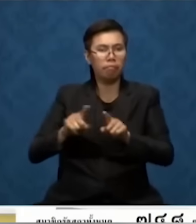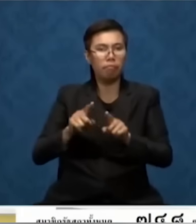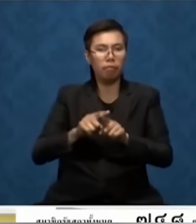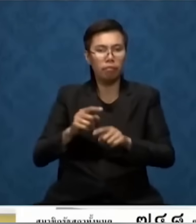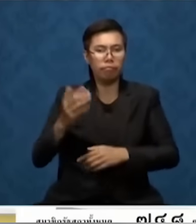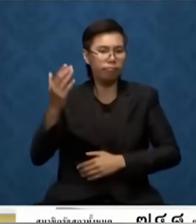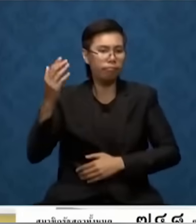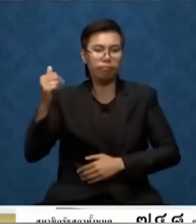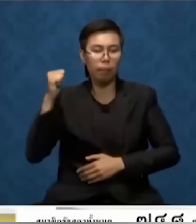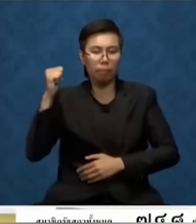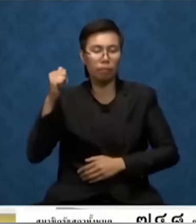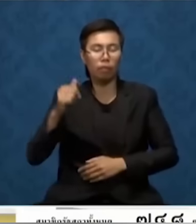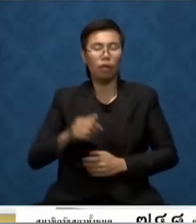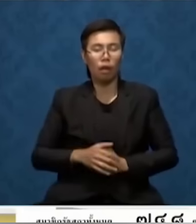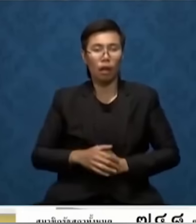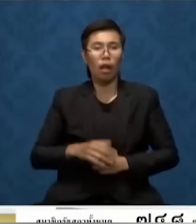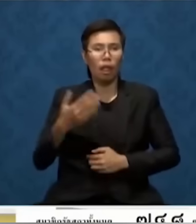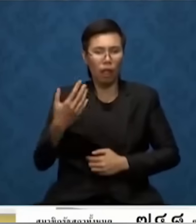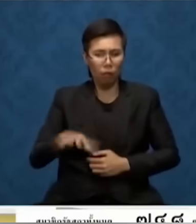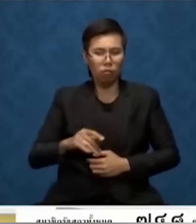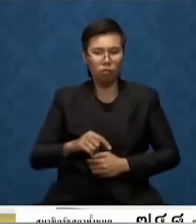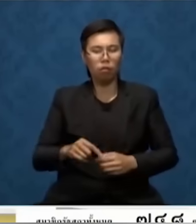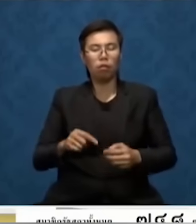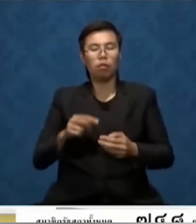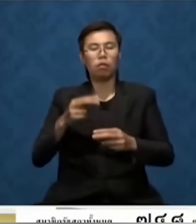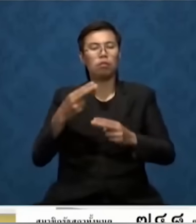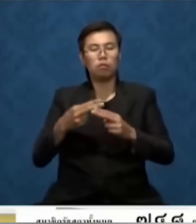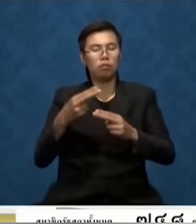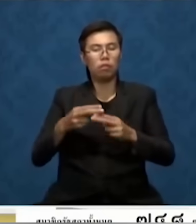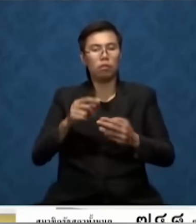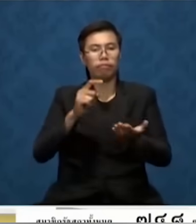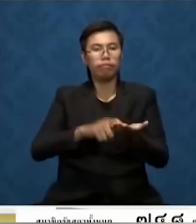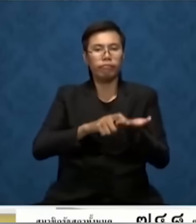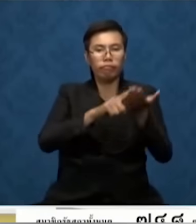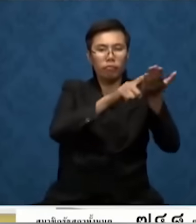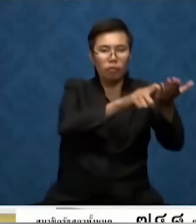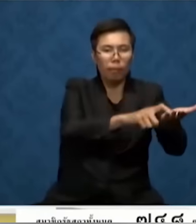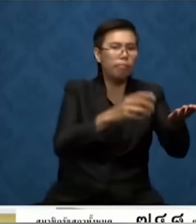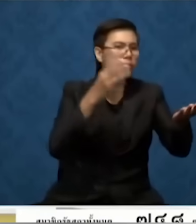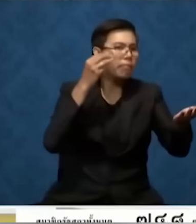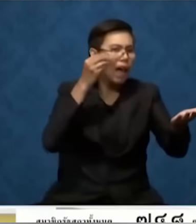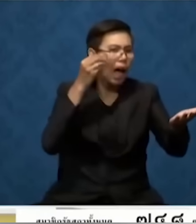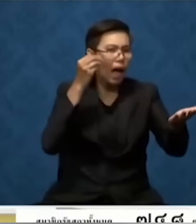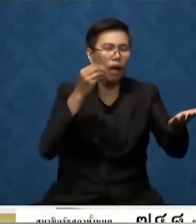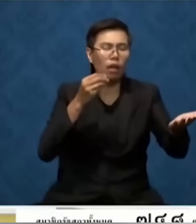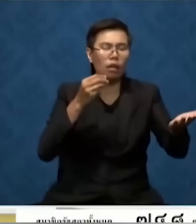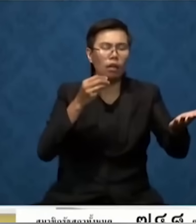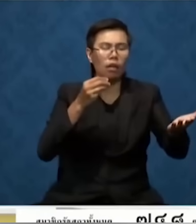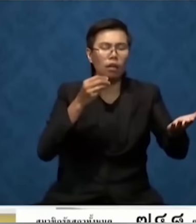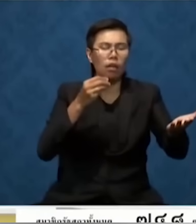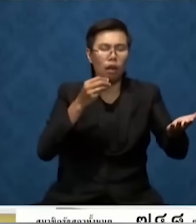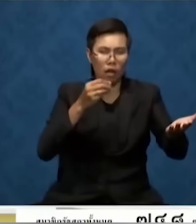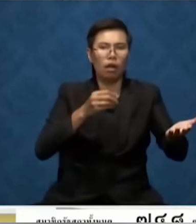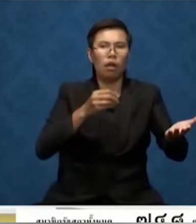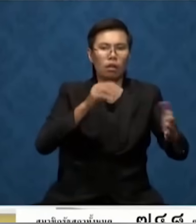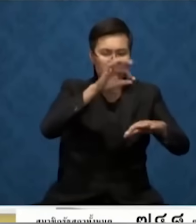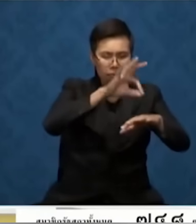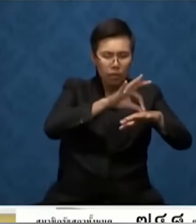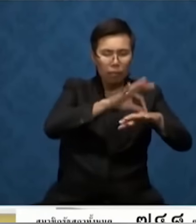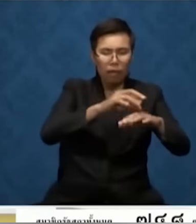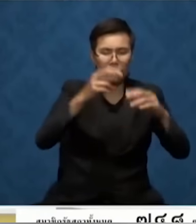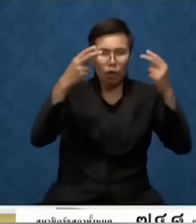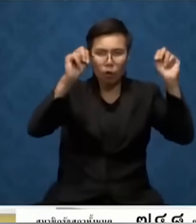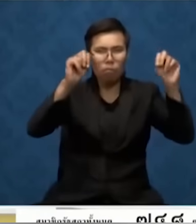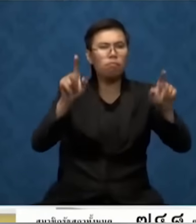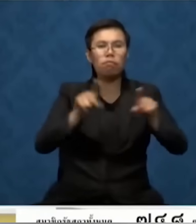คคลเดิมมาดำรงตำแหน่งนายกรัฐมนตรีนี่คือประเด็นที่1ครับประเด็นที่2วันที่มี